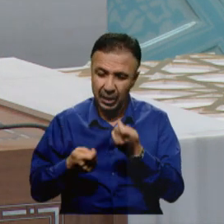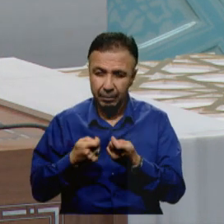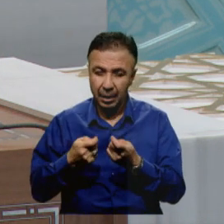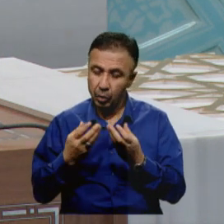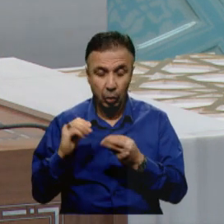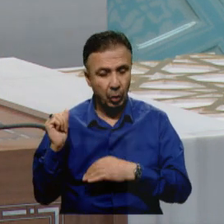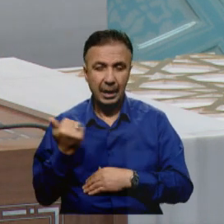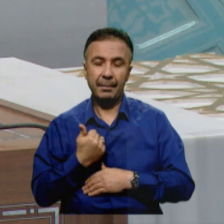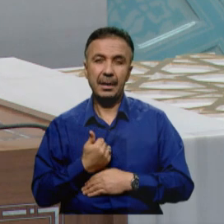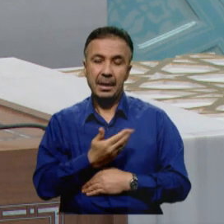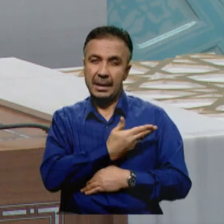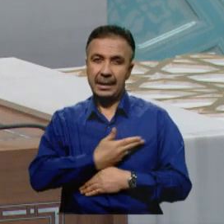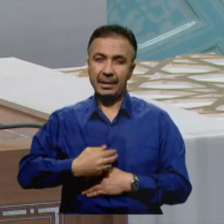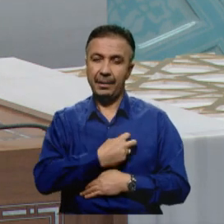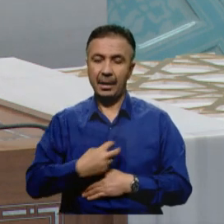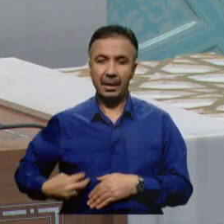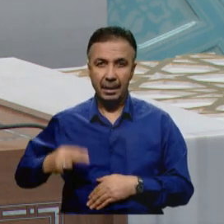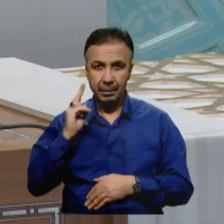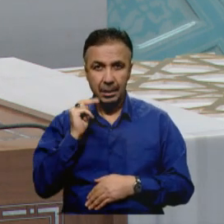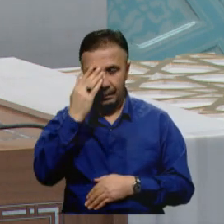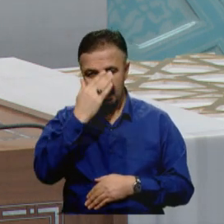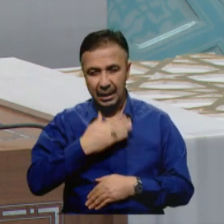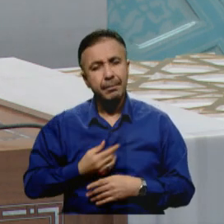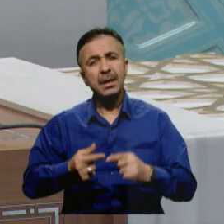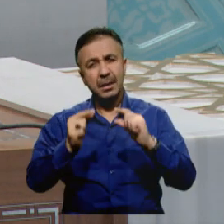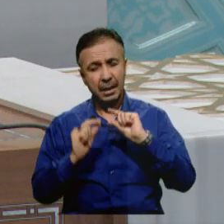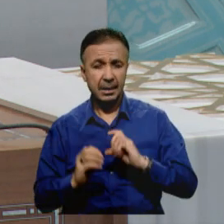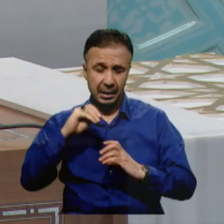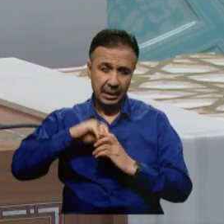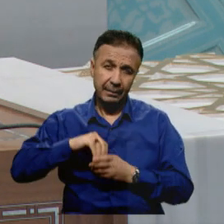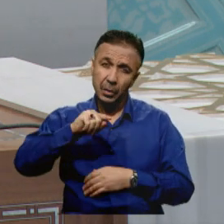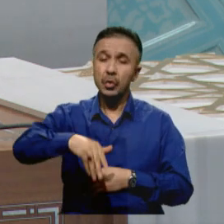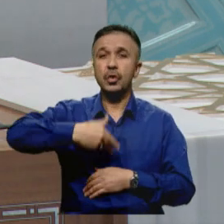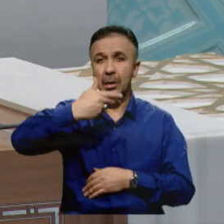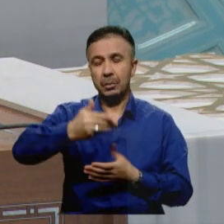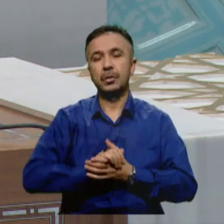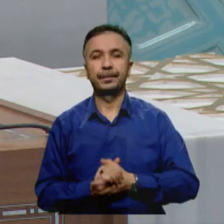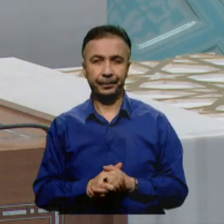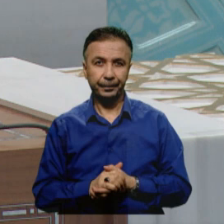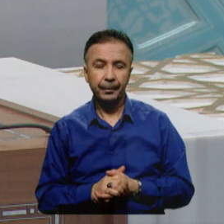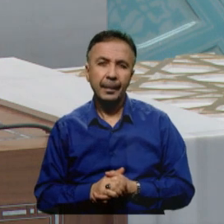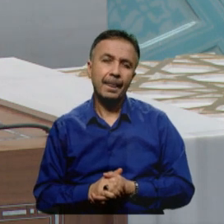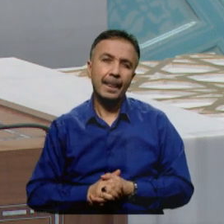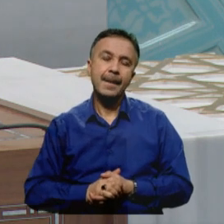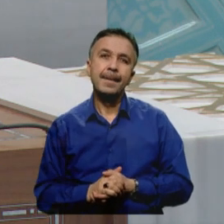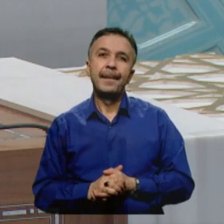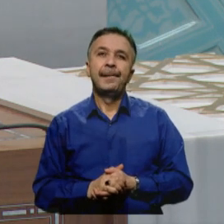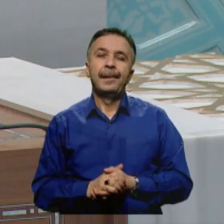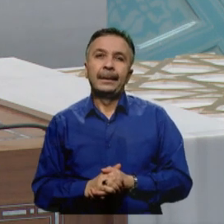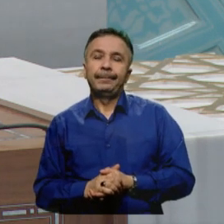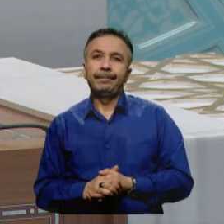Sevgili Peygamberimiz Aleyhisselatü Vesselam bir hadislerinde buyuruyorlar ki, اَدِّينُ